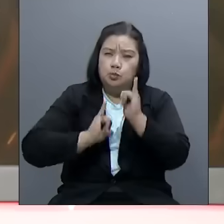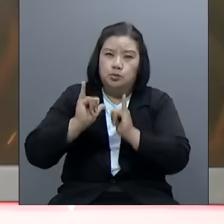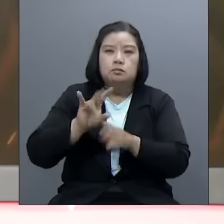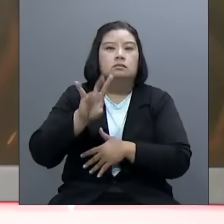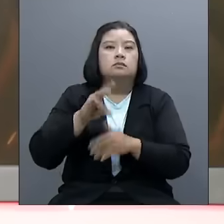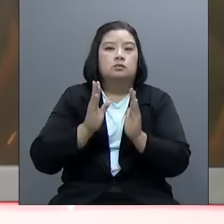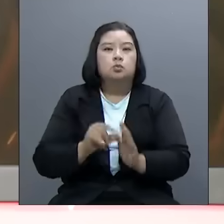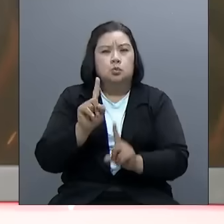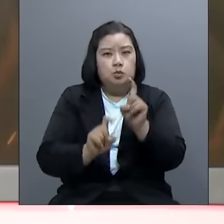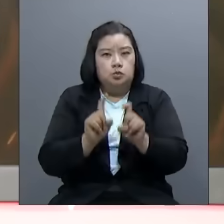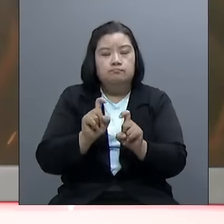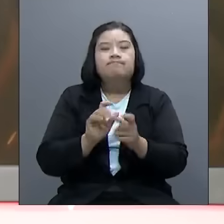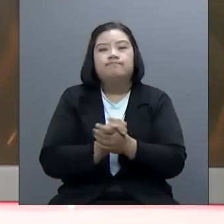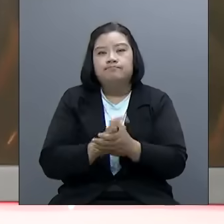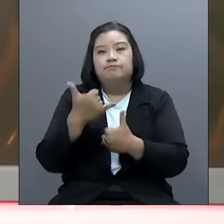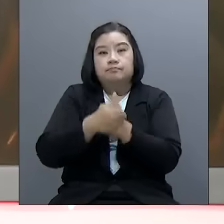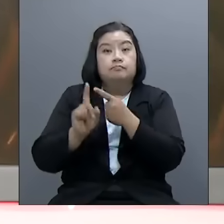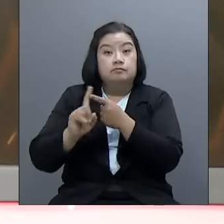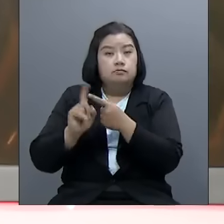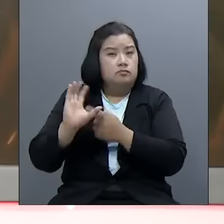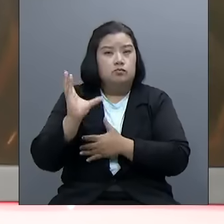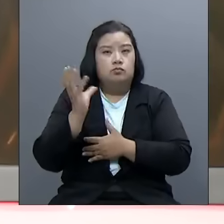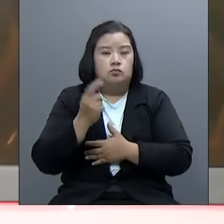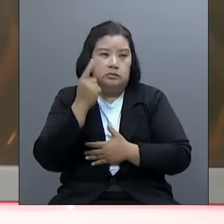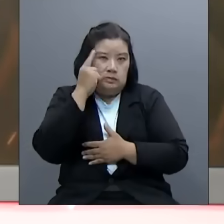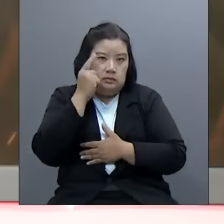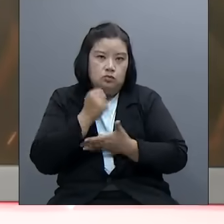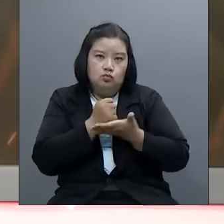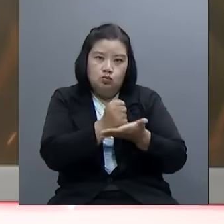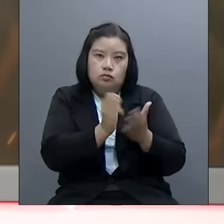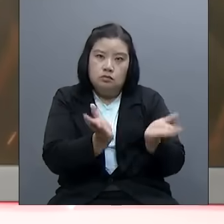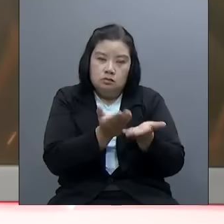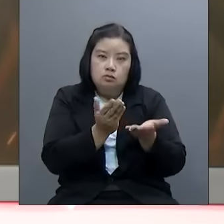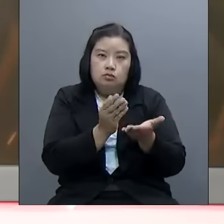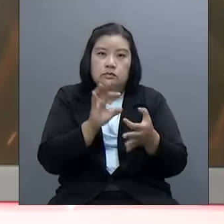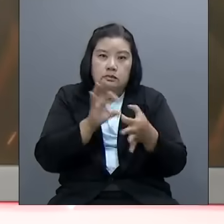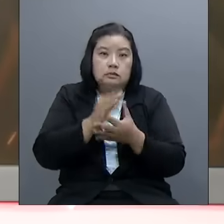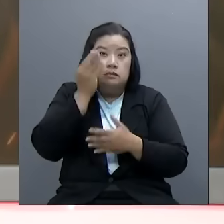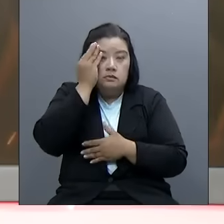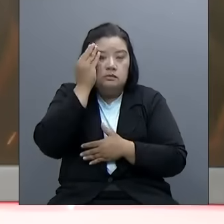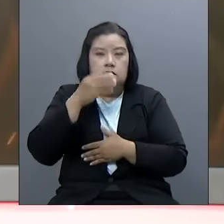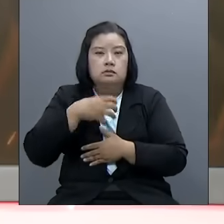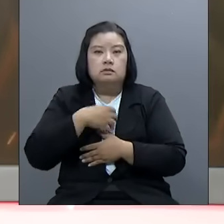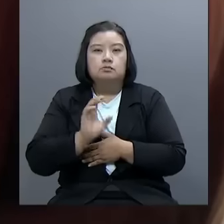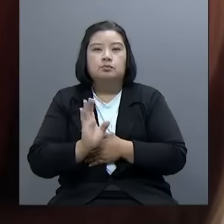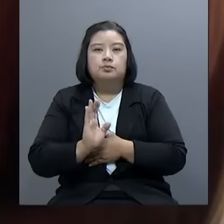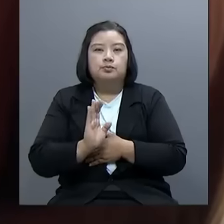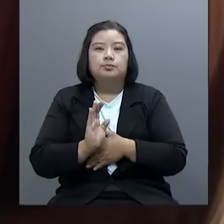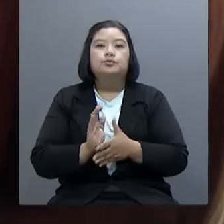คนทำให้หลายประเทศทั่วโลกค่ะตัดสินใจเปลี่ยนท่าทีแล้วก็จุดยืนต่อสงครามที่กำลังเกิดขึ้นในกาซ่า